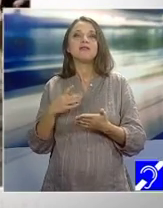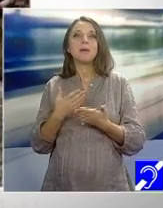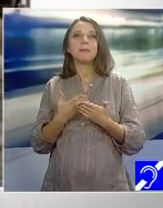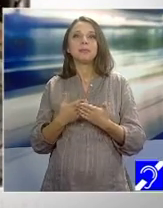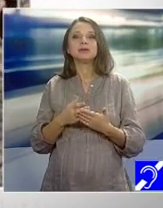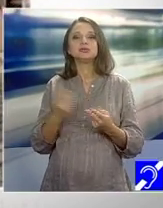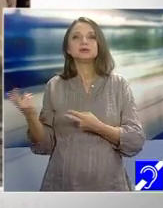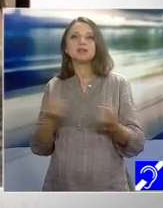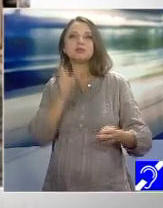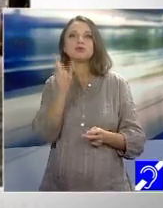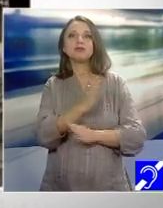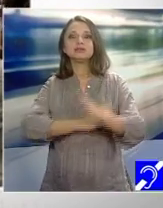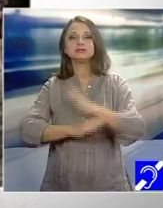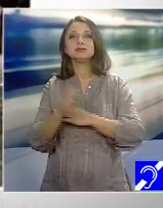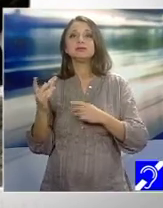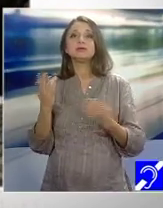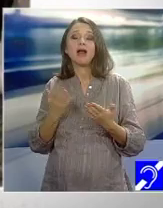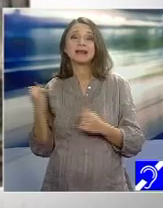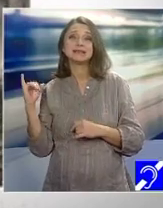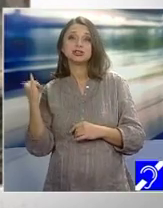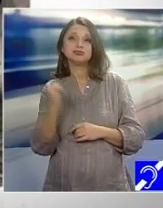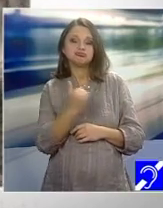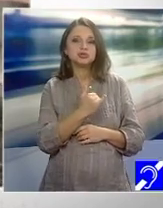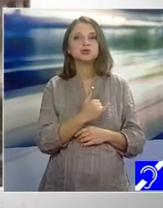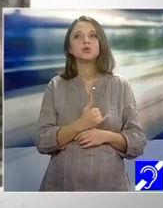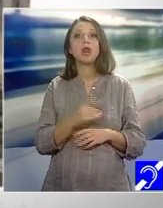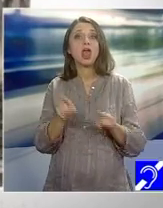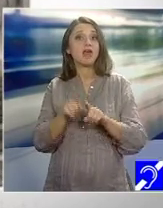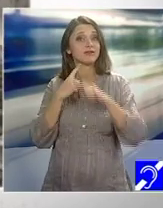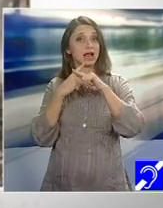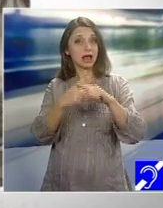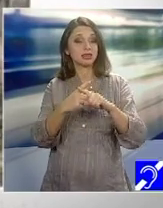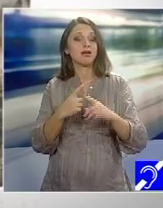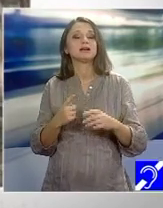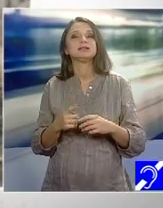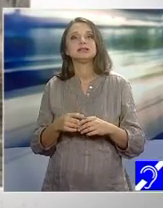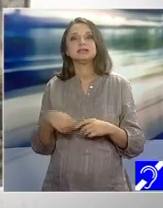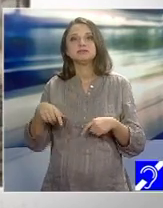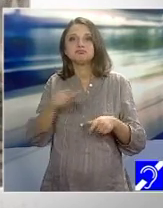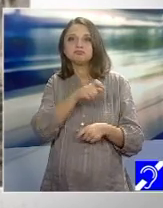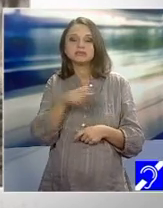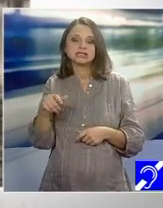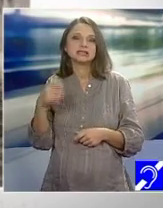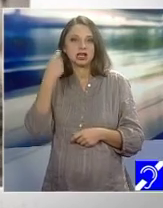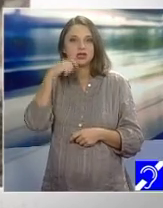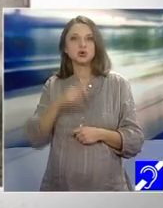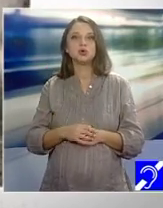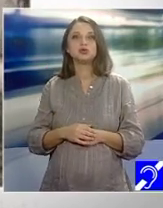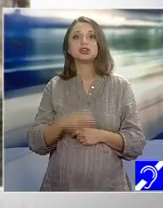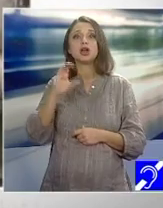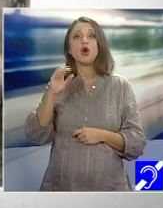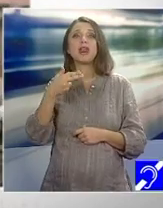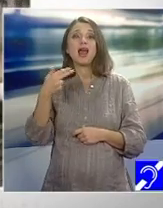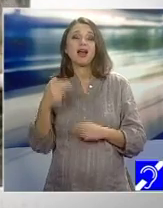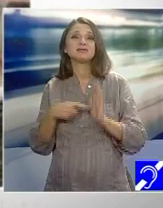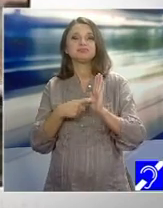persoanelor cu dizabilități, care să circule în regim de taxi pe străzile Clujului. Cornel Haza va aduce toate detaliile despre cea de-a 8-a